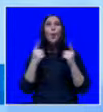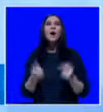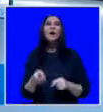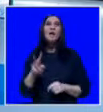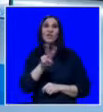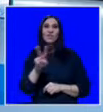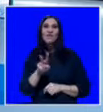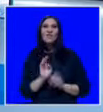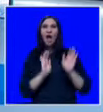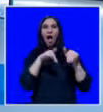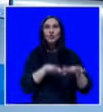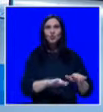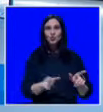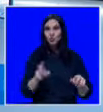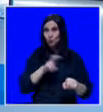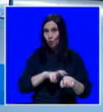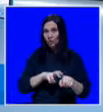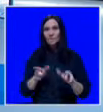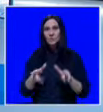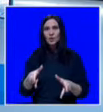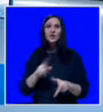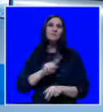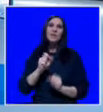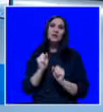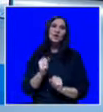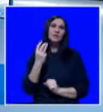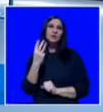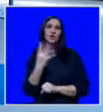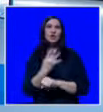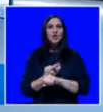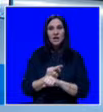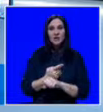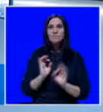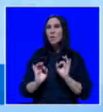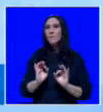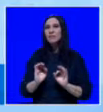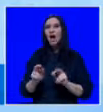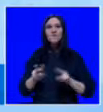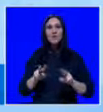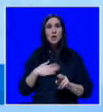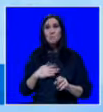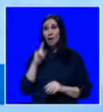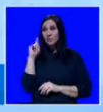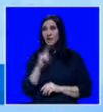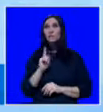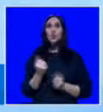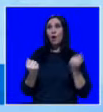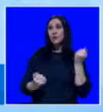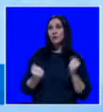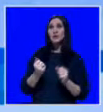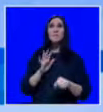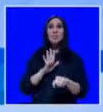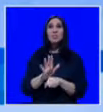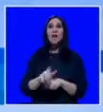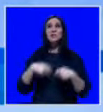двата Дунав моста, да не чакаме по 3-4 часа. В момента в Видин има дни, в които камионите са наредени на 15 км преди Видин.